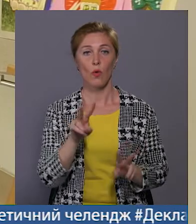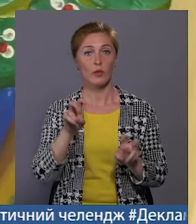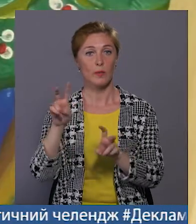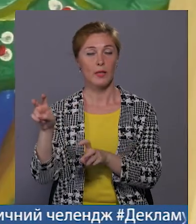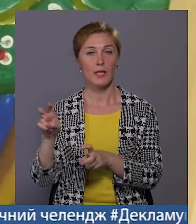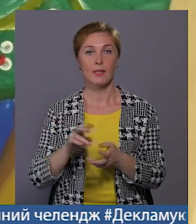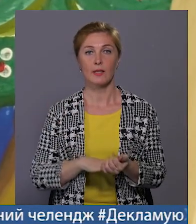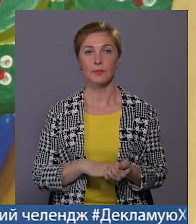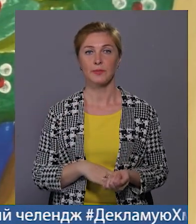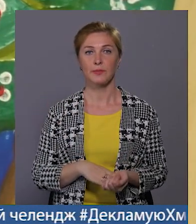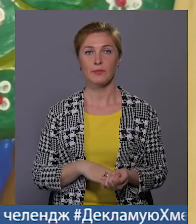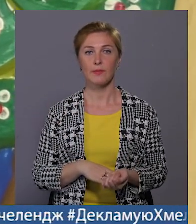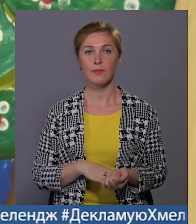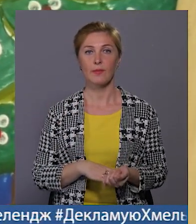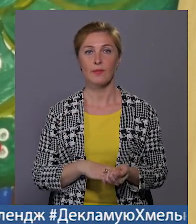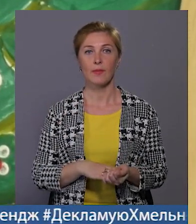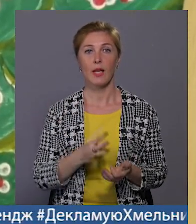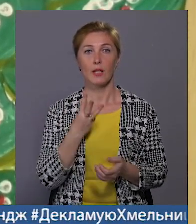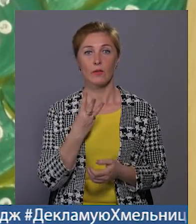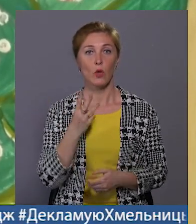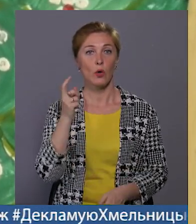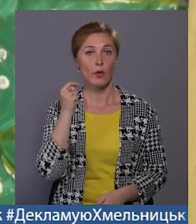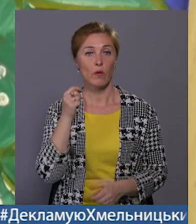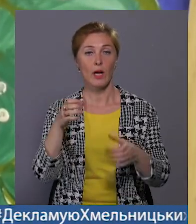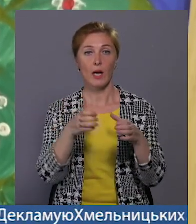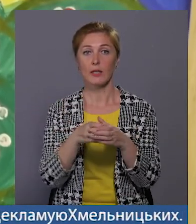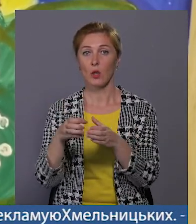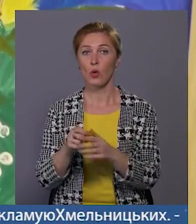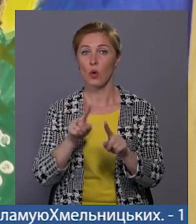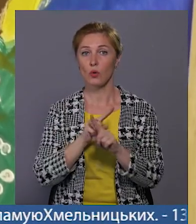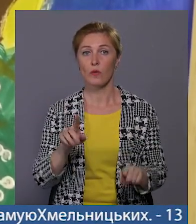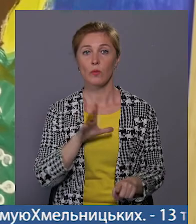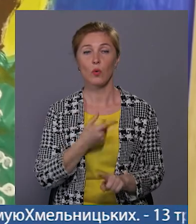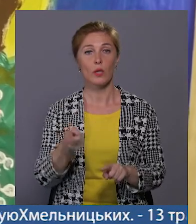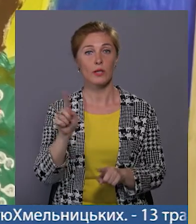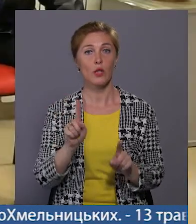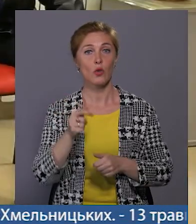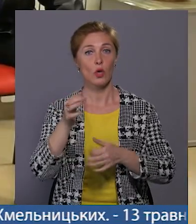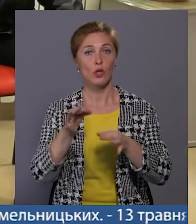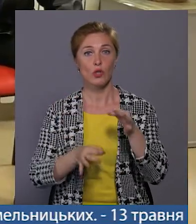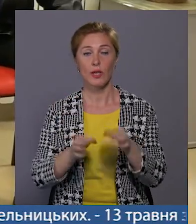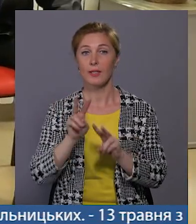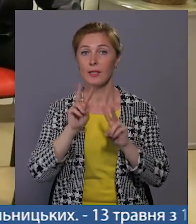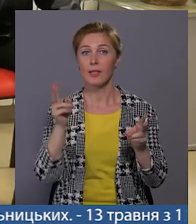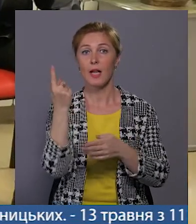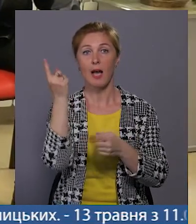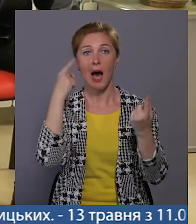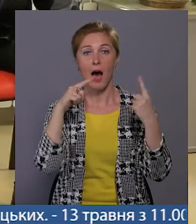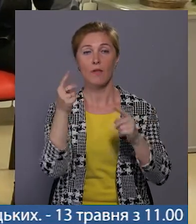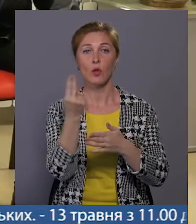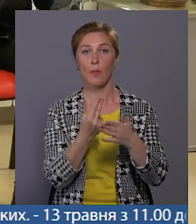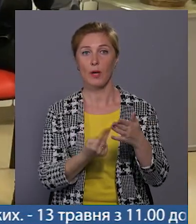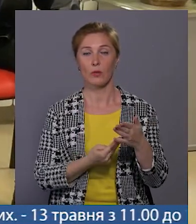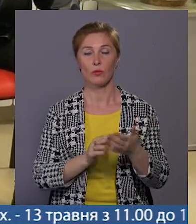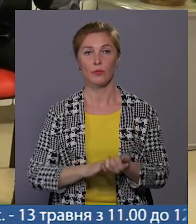графіка та живопис, та в 3 вікових категоріях. Особливістю було те, що члени журі не знали автора малюнку, оцінювали пронумеровані